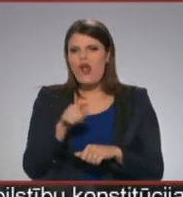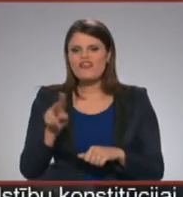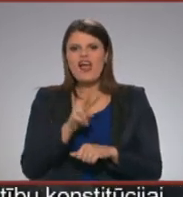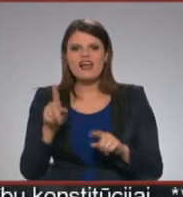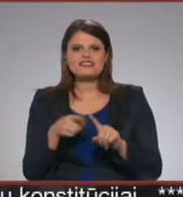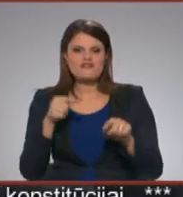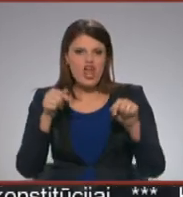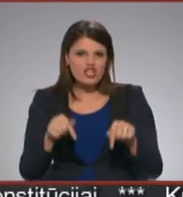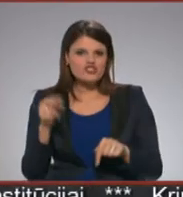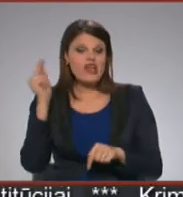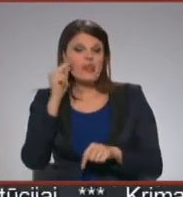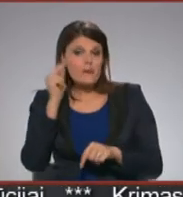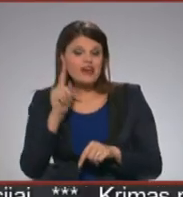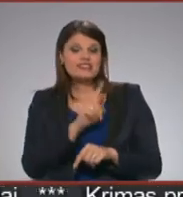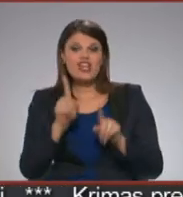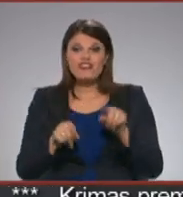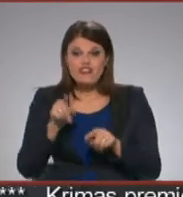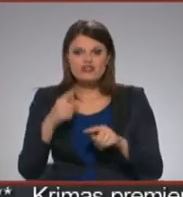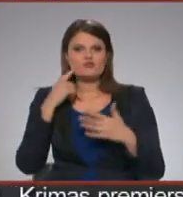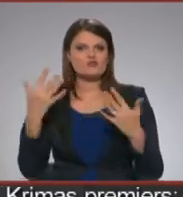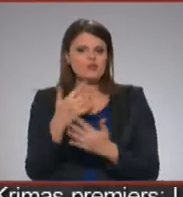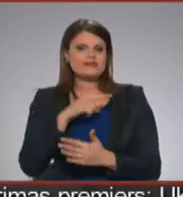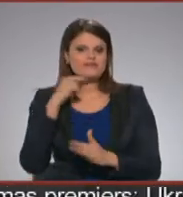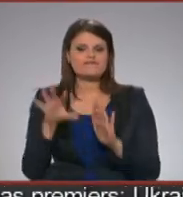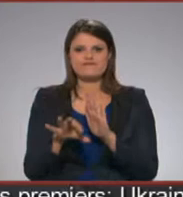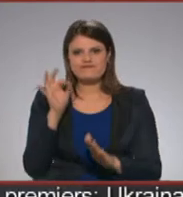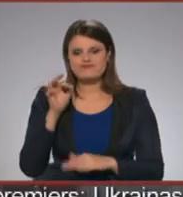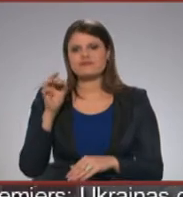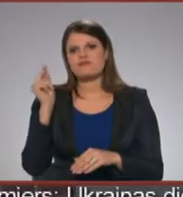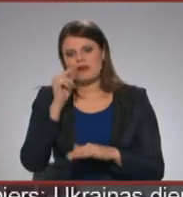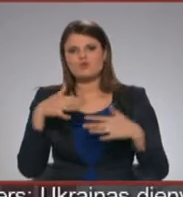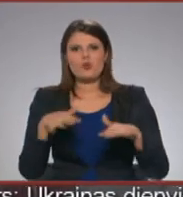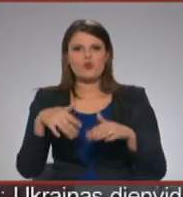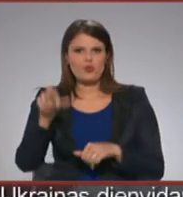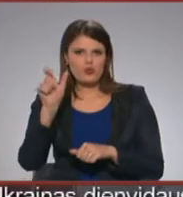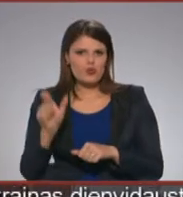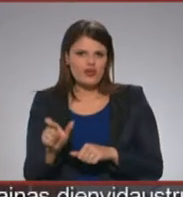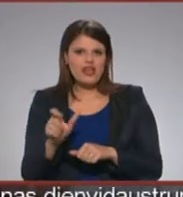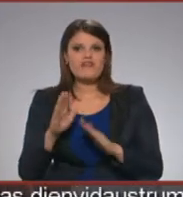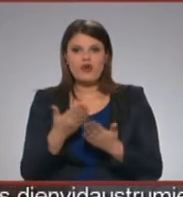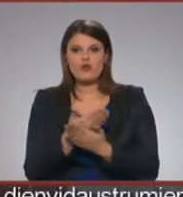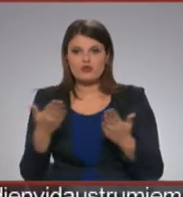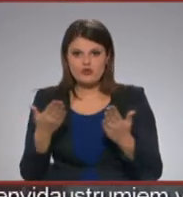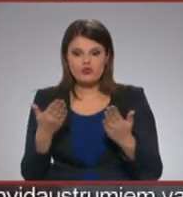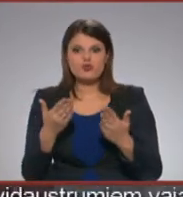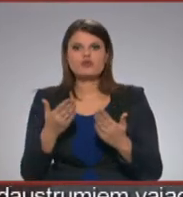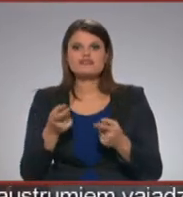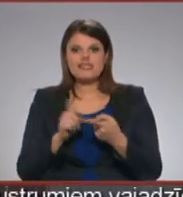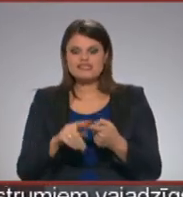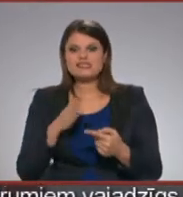šeit mācās pamatskolā, ir daži ar domu vēl kļūt par jūrniekiem. Vai jūs savu nākotni tad saistīsiet arī varbūt ar